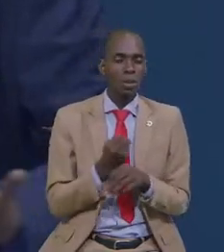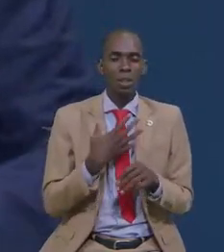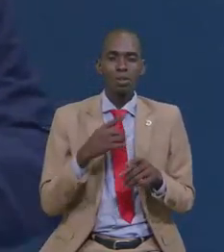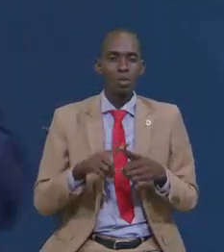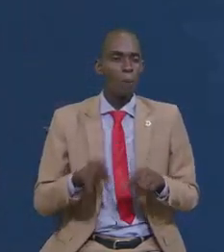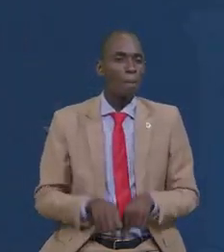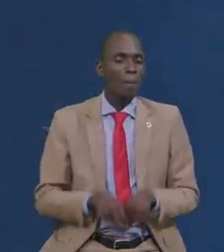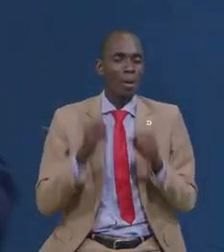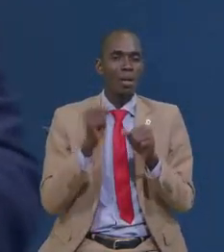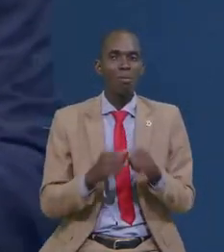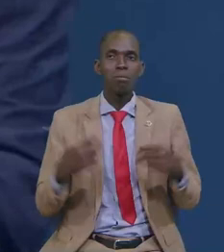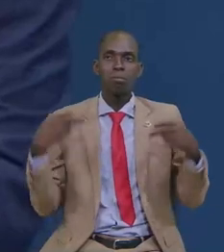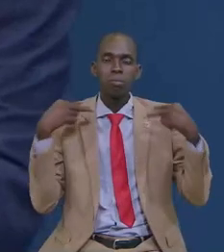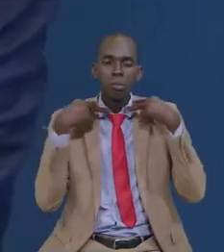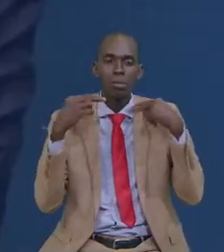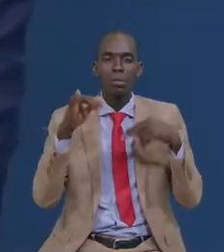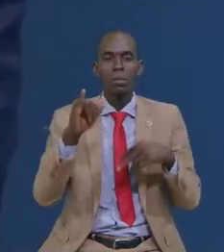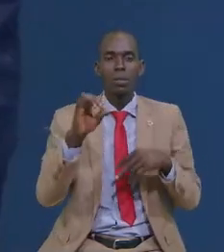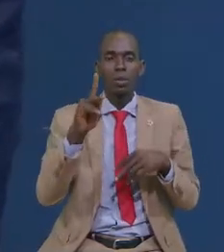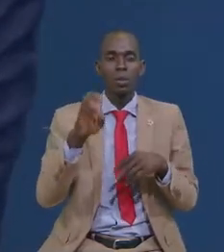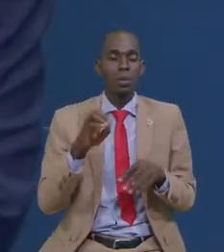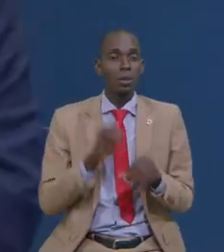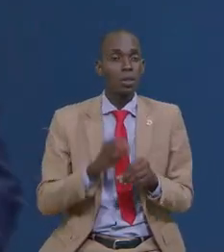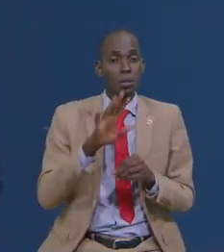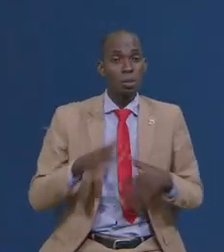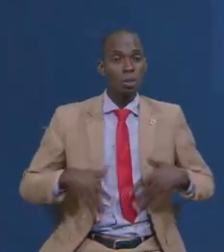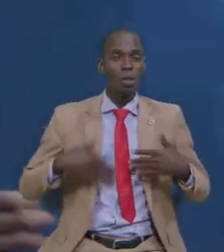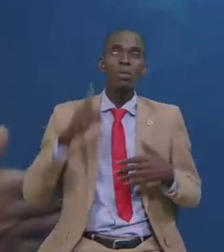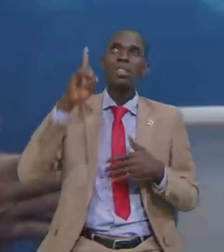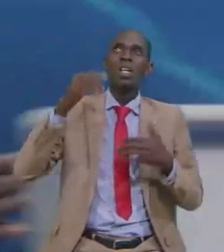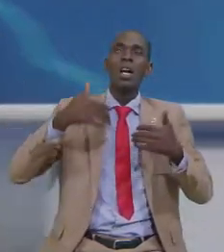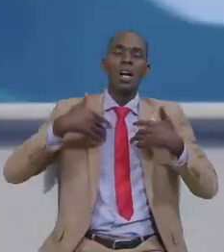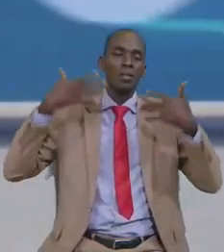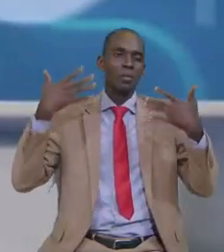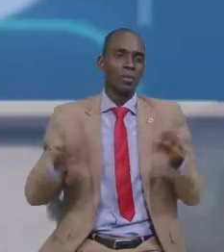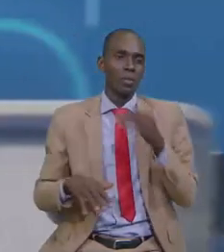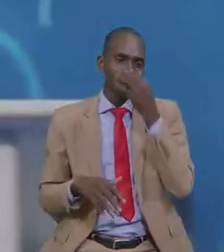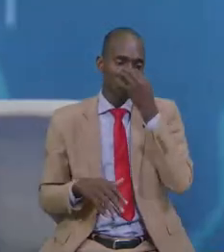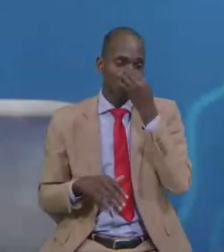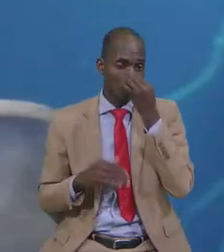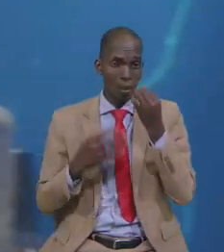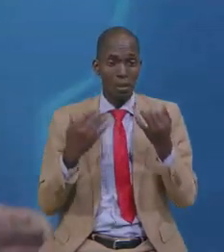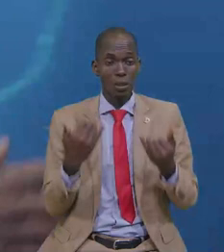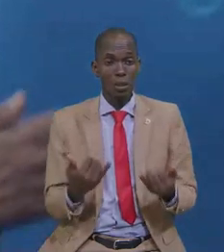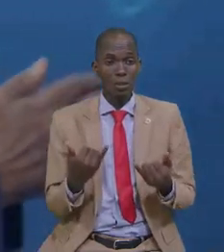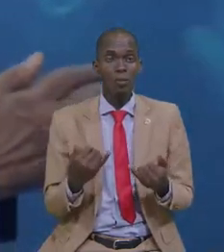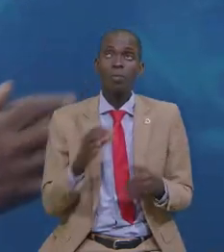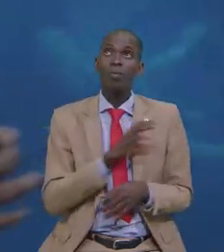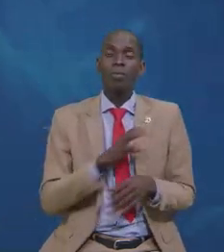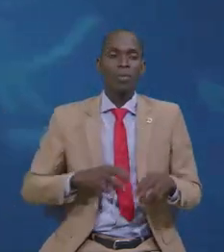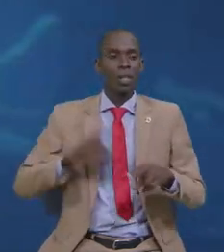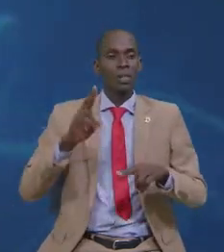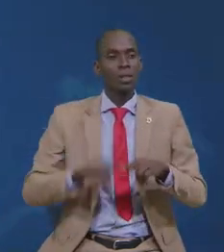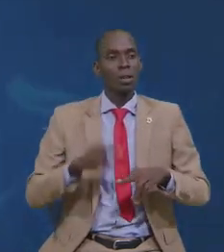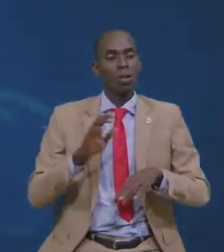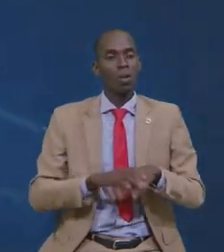pour briser toujours dans ta vie. Christ a tout terminé. Il a accompli tout.